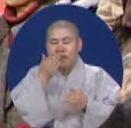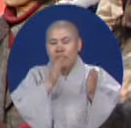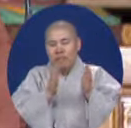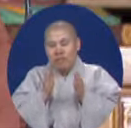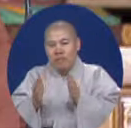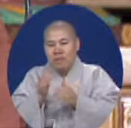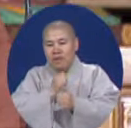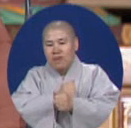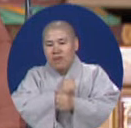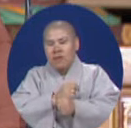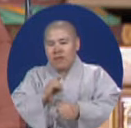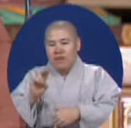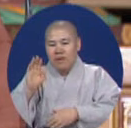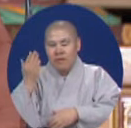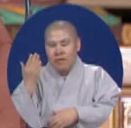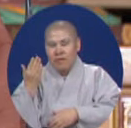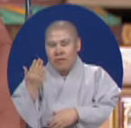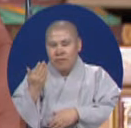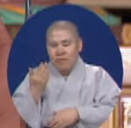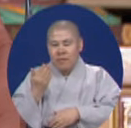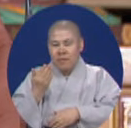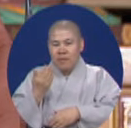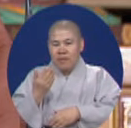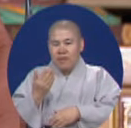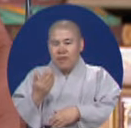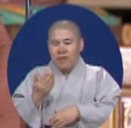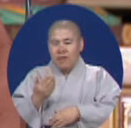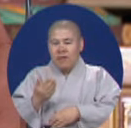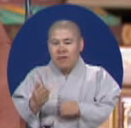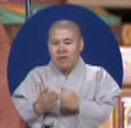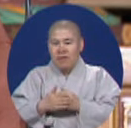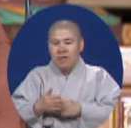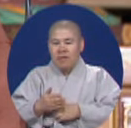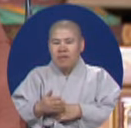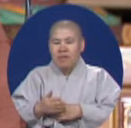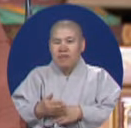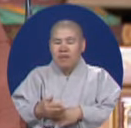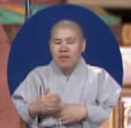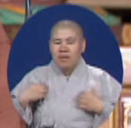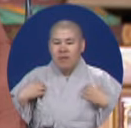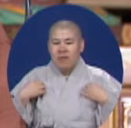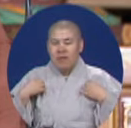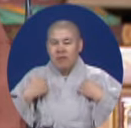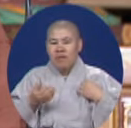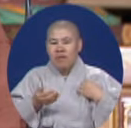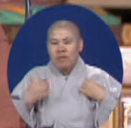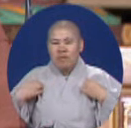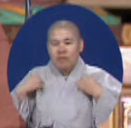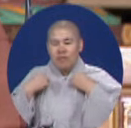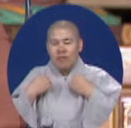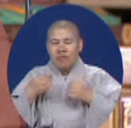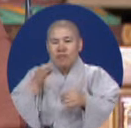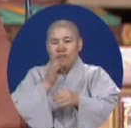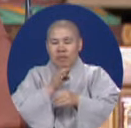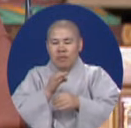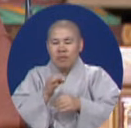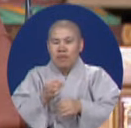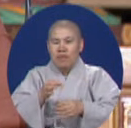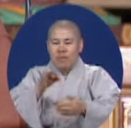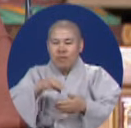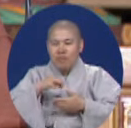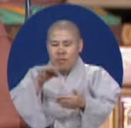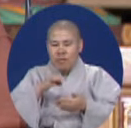되고 그러니까 사실은 밥값을 벌고 옷값을 벌고 물값을 벌지만은